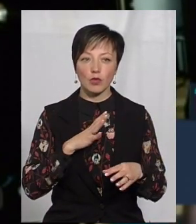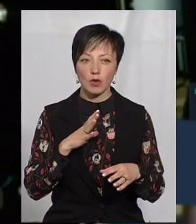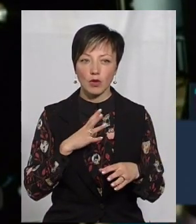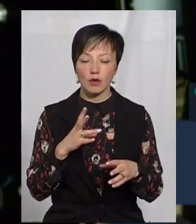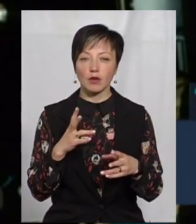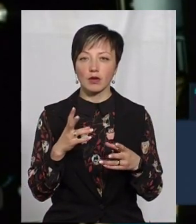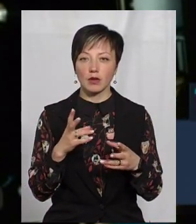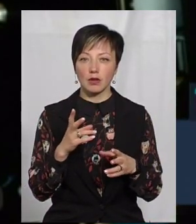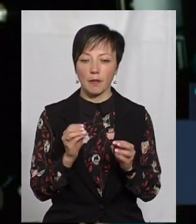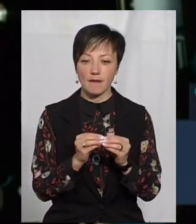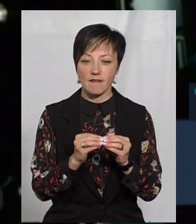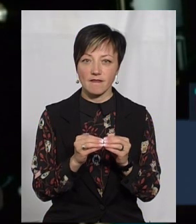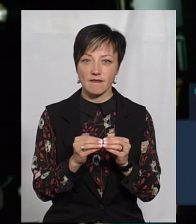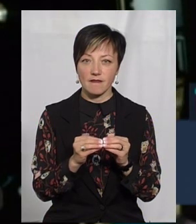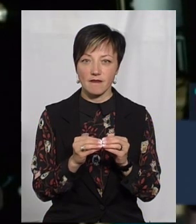там